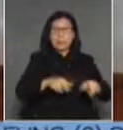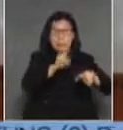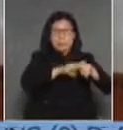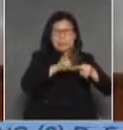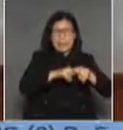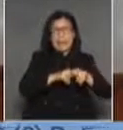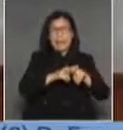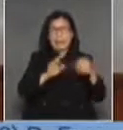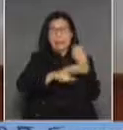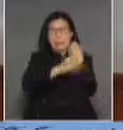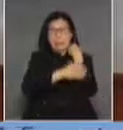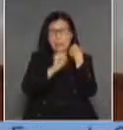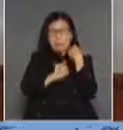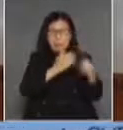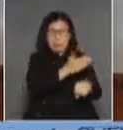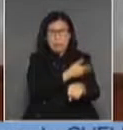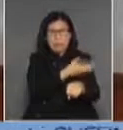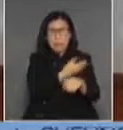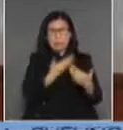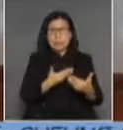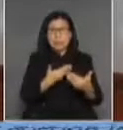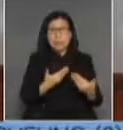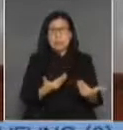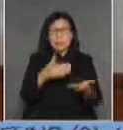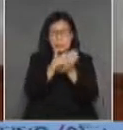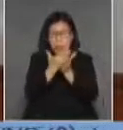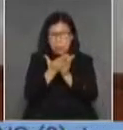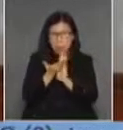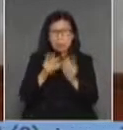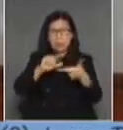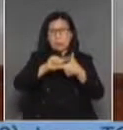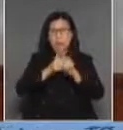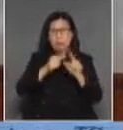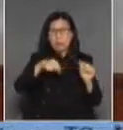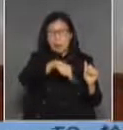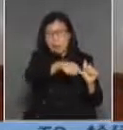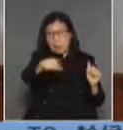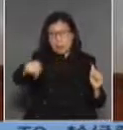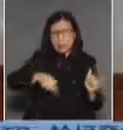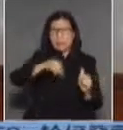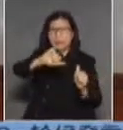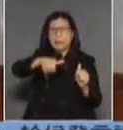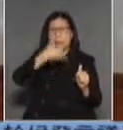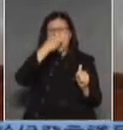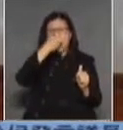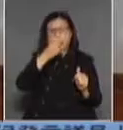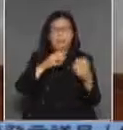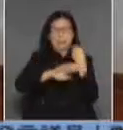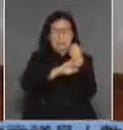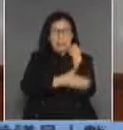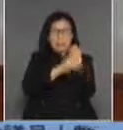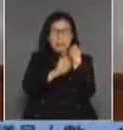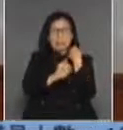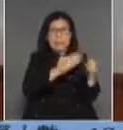工有可能循不同的途徑來港，令非法勞工的問題更加惡